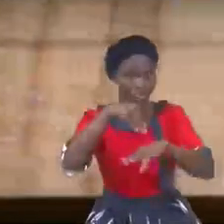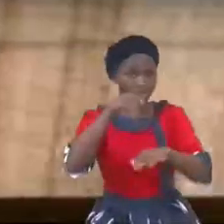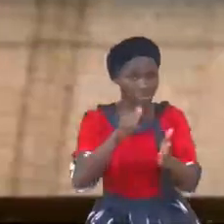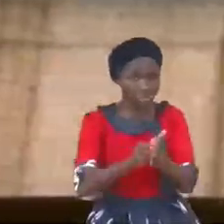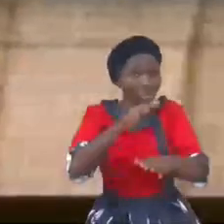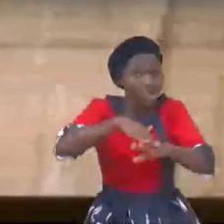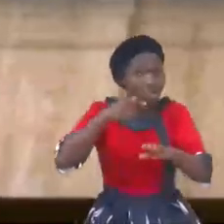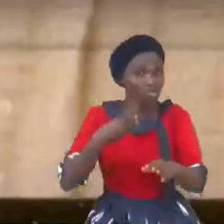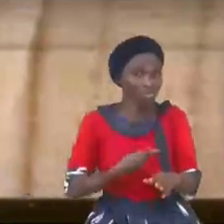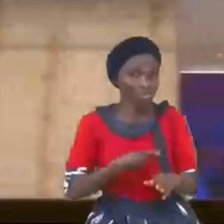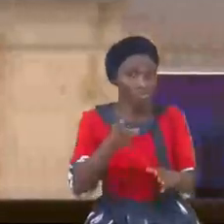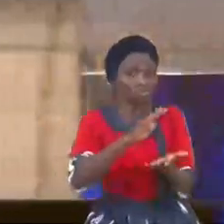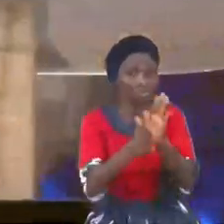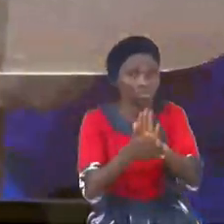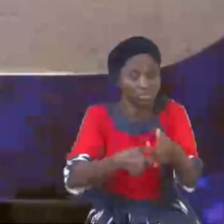disciple